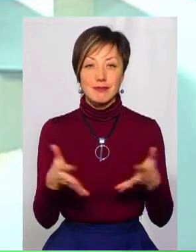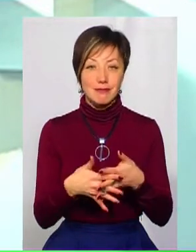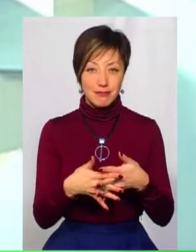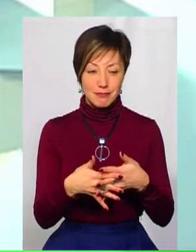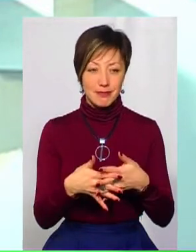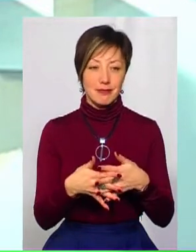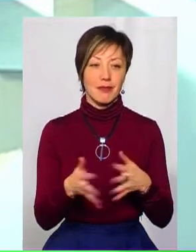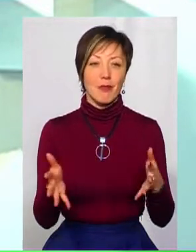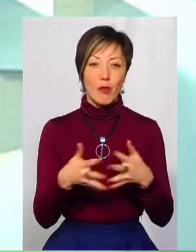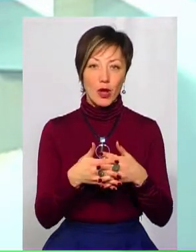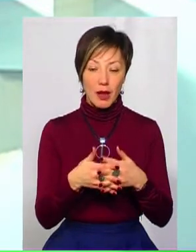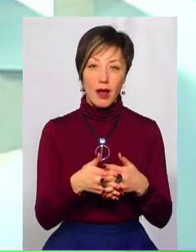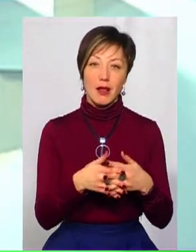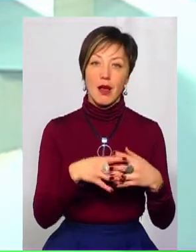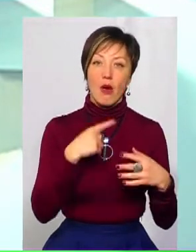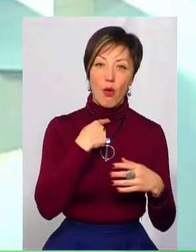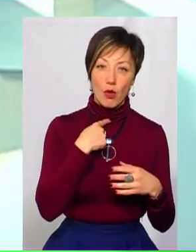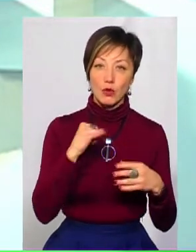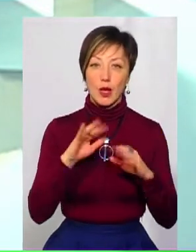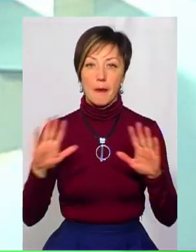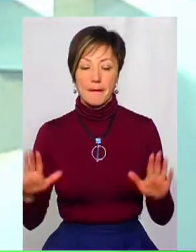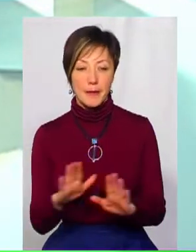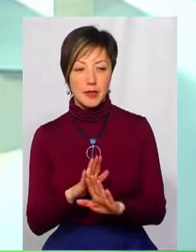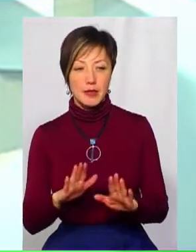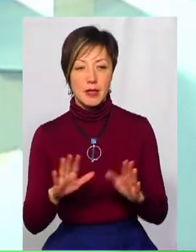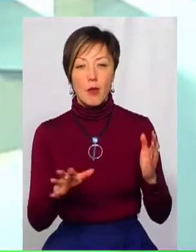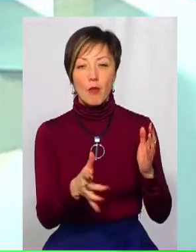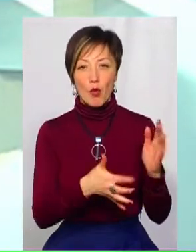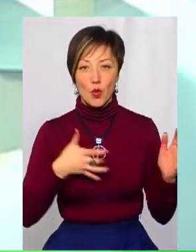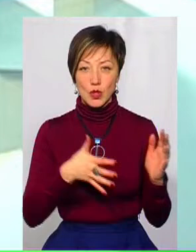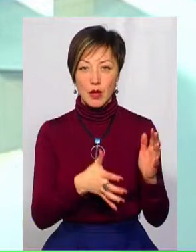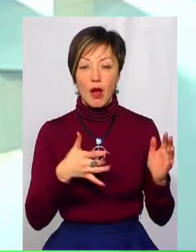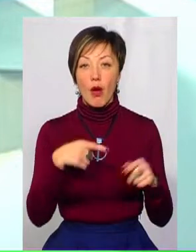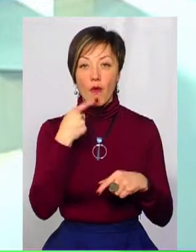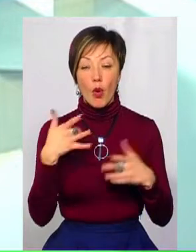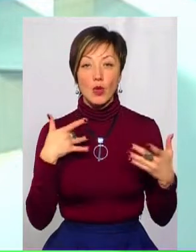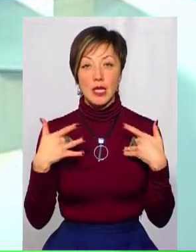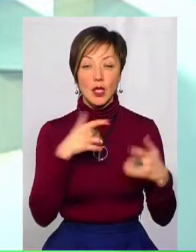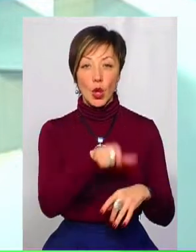про поєднання одного і другого. Тобто, дуже часто люди на моїх концертах говорять про те, що